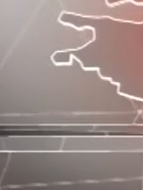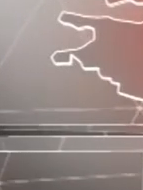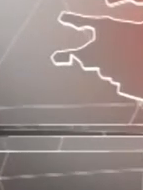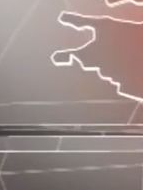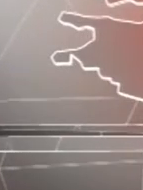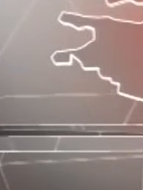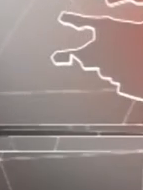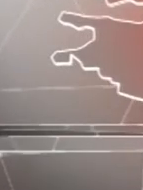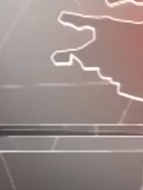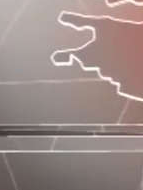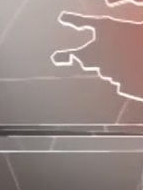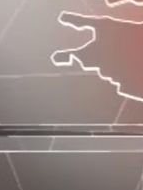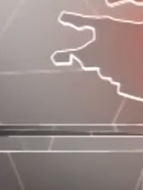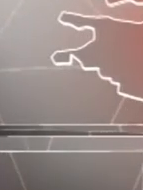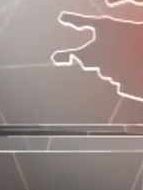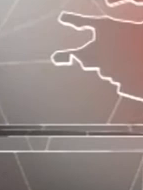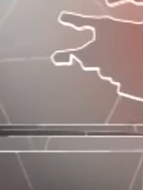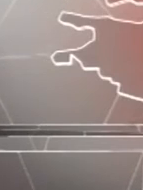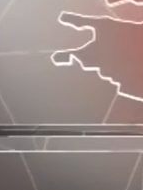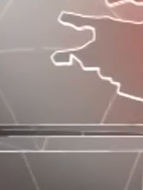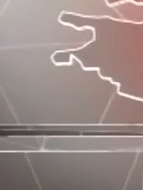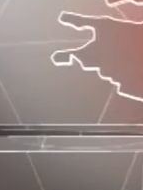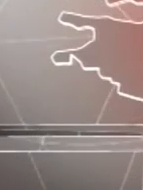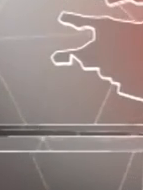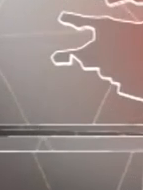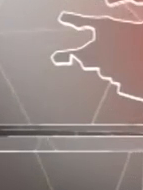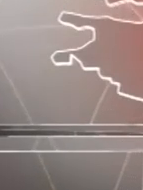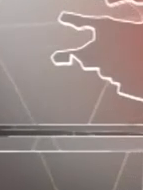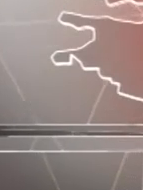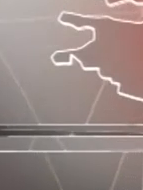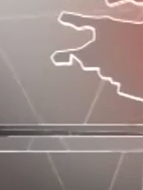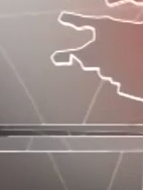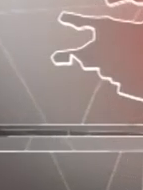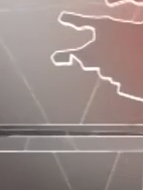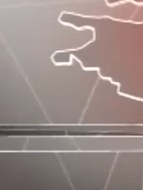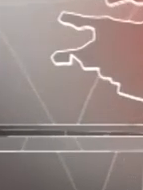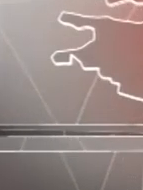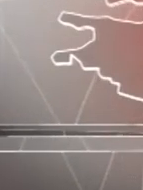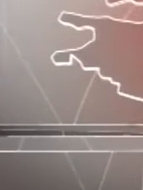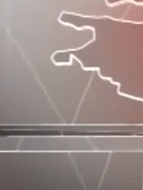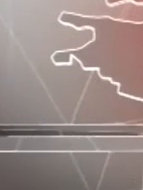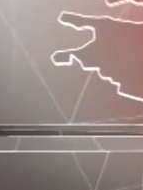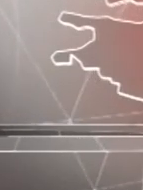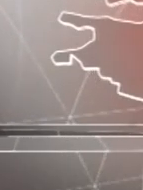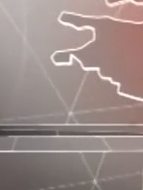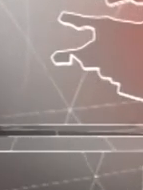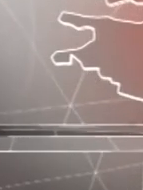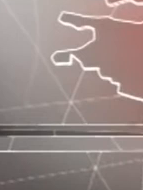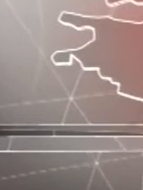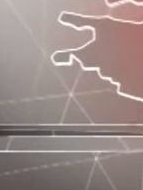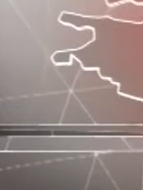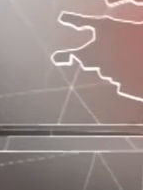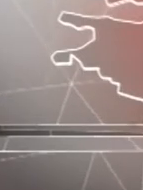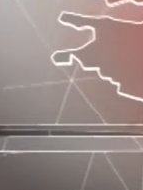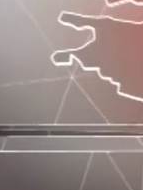ожеледиця. Вітер східний 7-12 метрів за секунду, вдень місцями пориви 15-20 метрів за секунду. Температура повітря по області